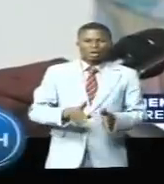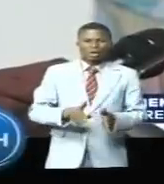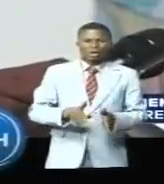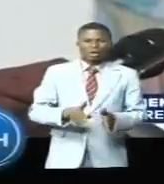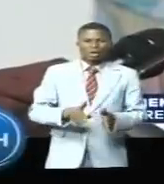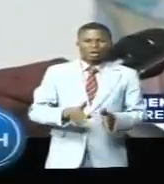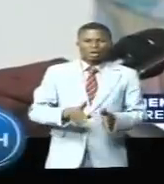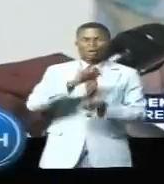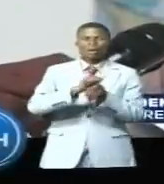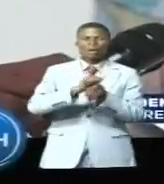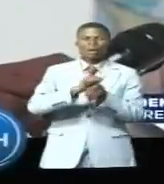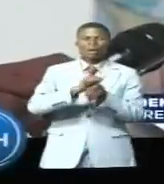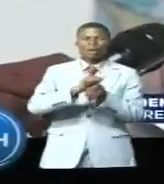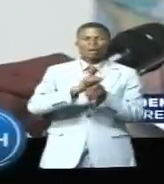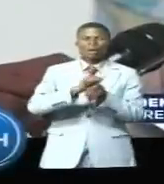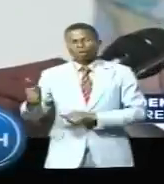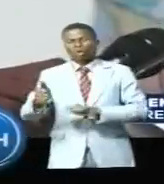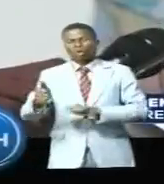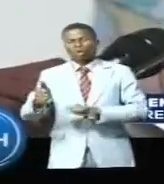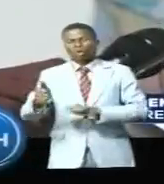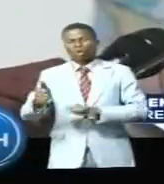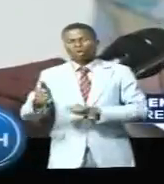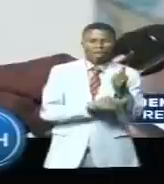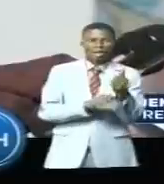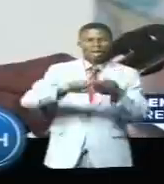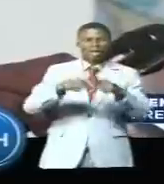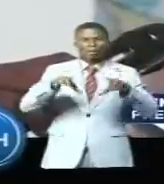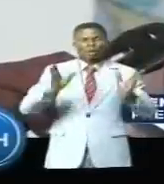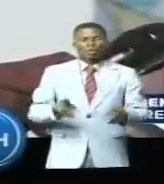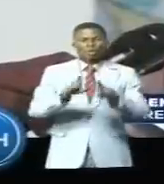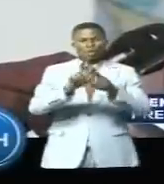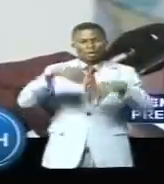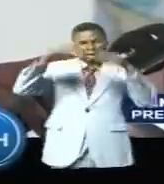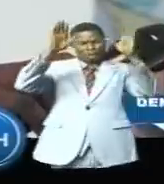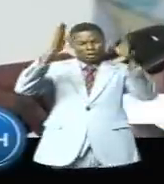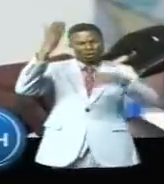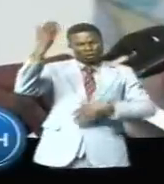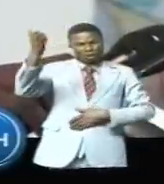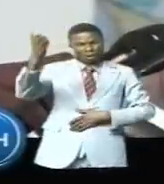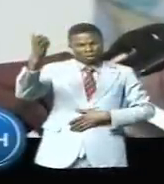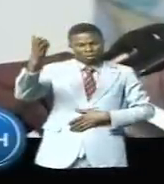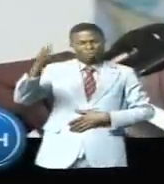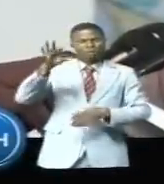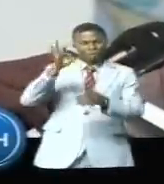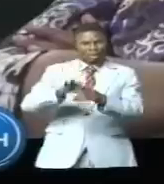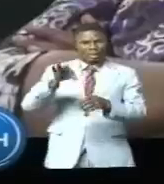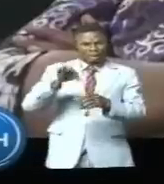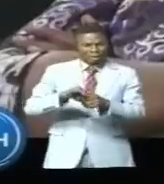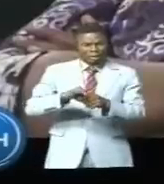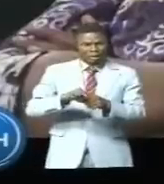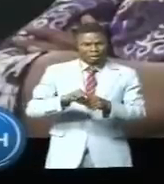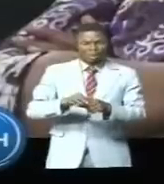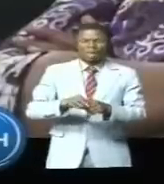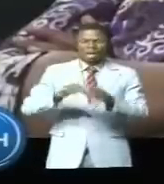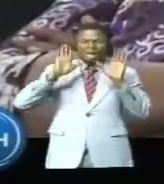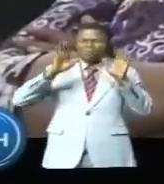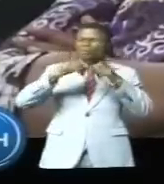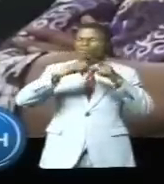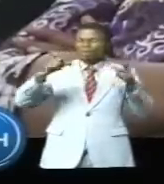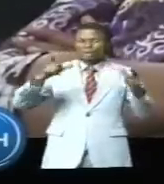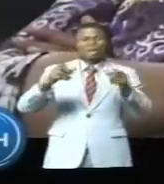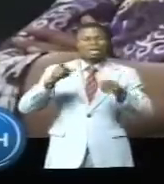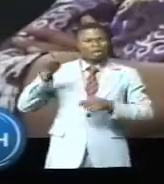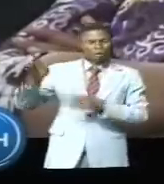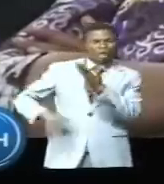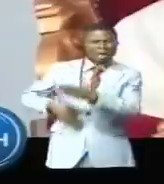parler aux uns aux autres et amener les Congolais à aller aux élections. Et c'est un exploit. C'est la personne